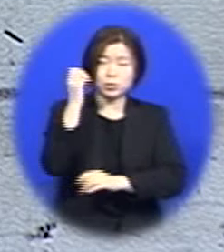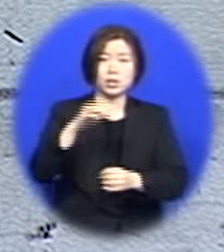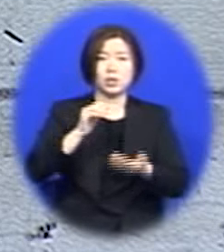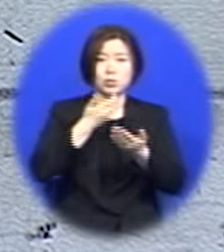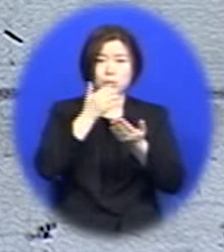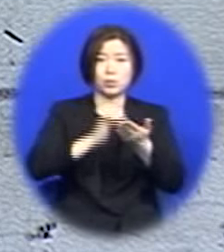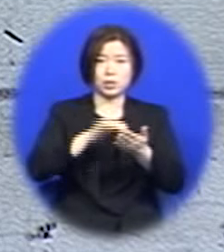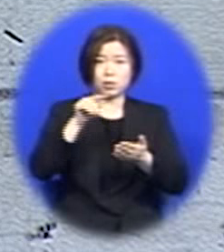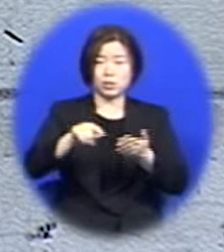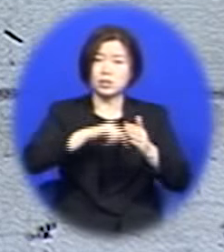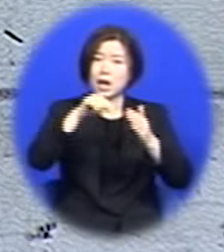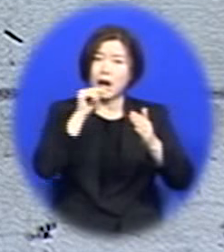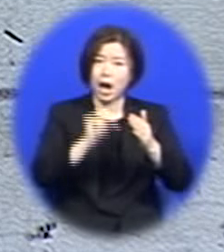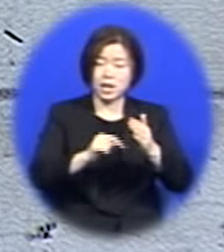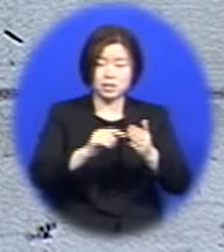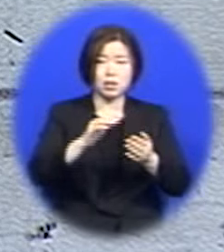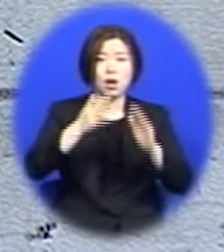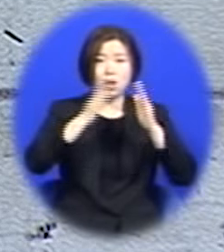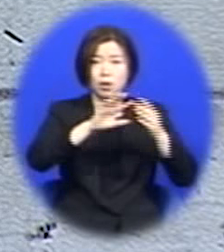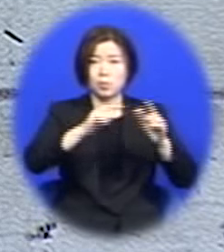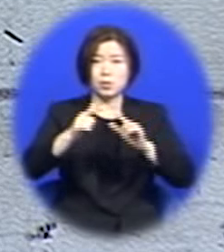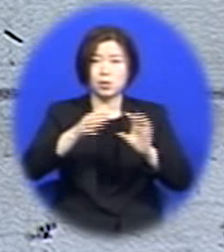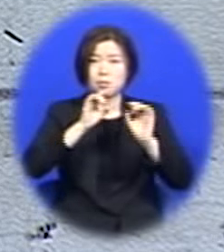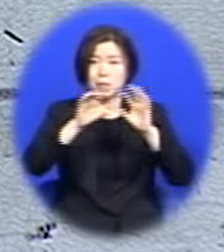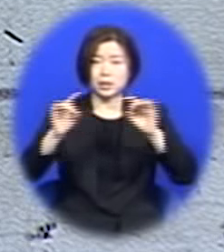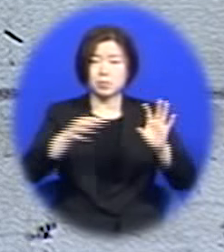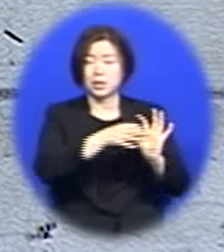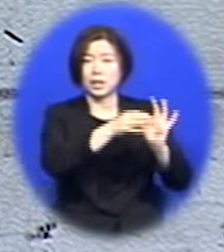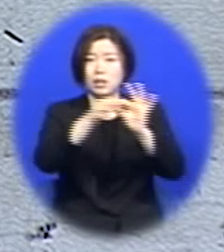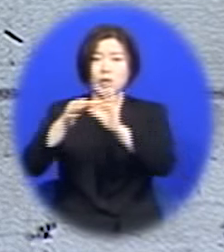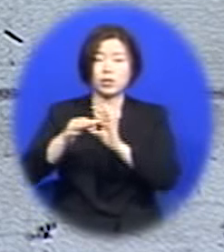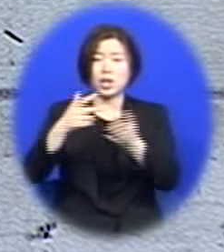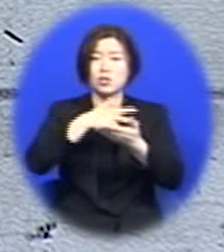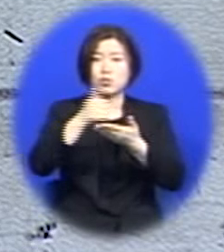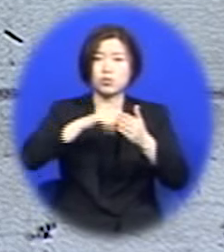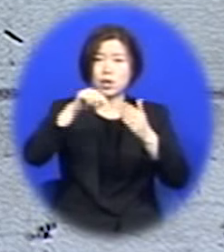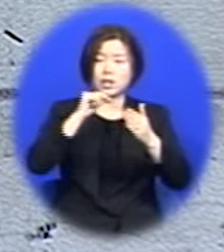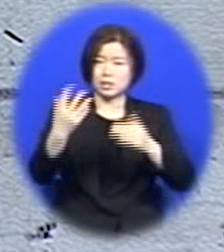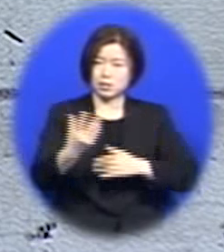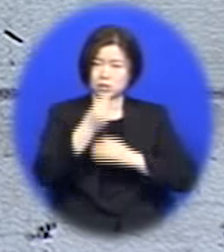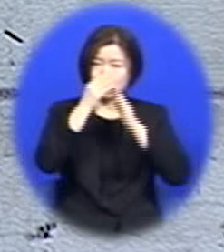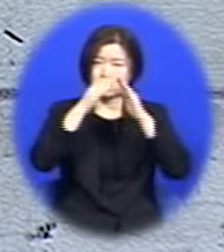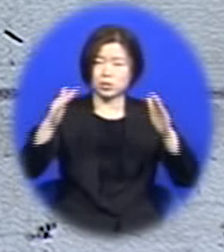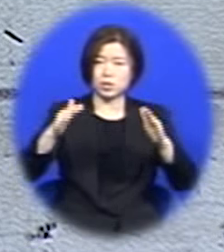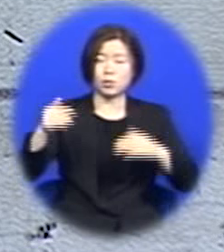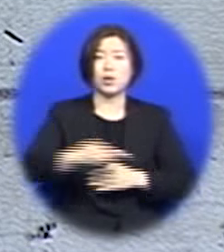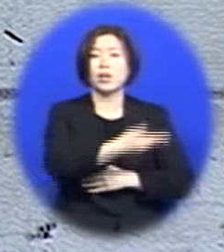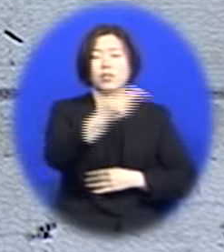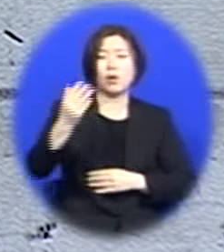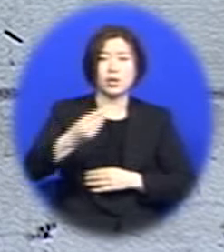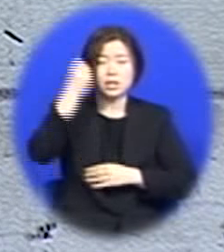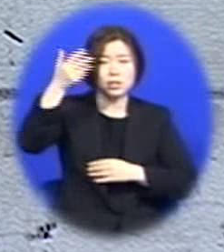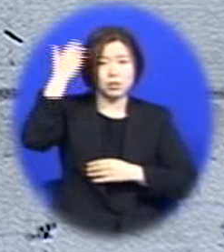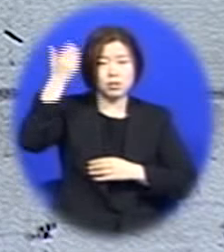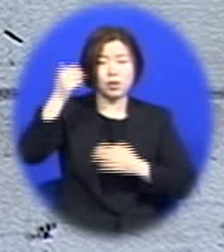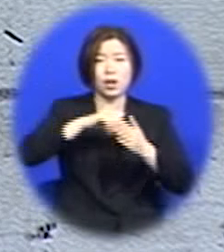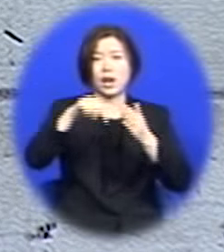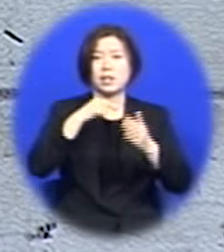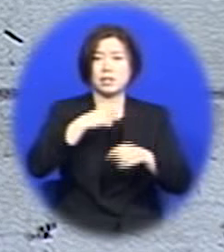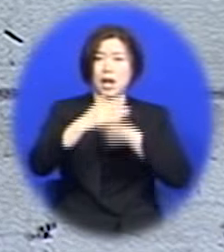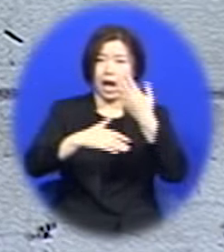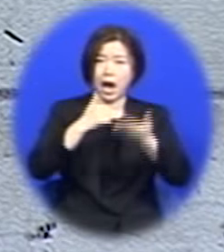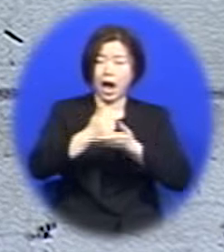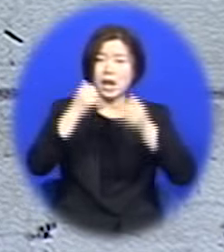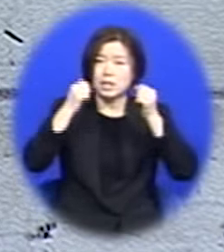안에서 건물마다 서로 연결하여 주 안에서 성전이 되어가고 너희도 성령 안에서 하나님의 거하실 처소가